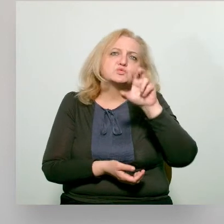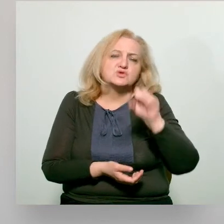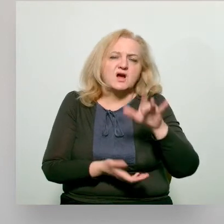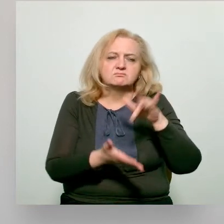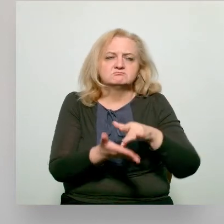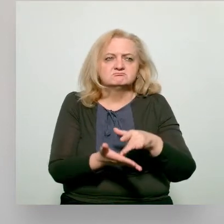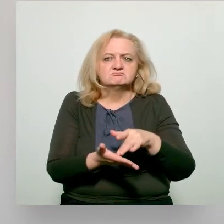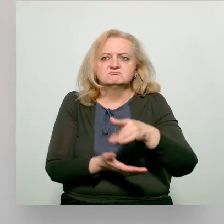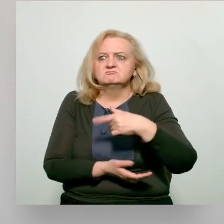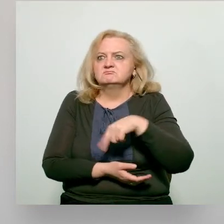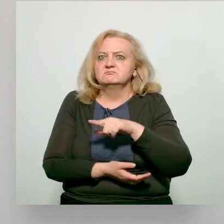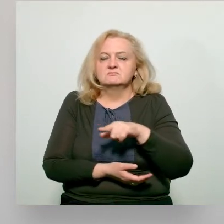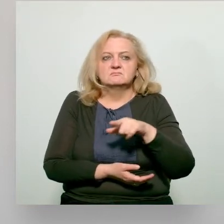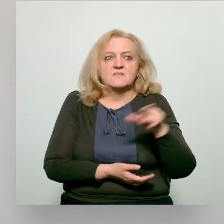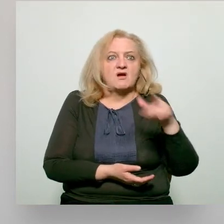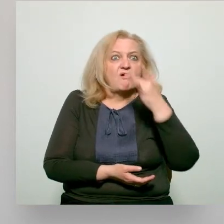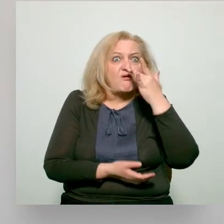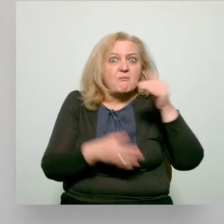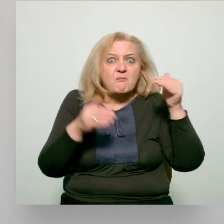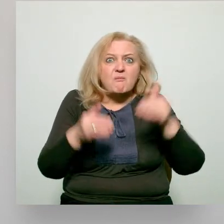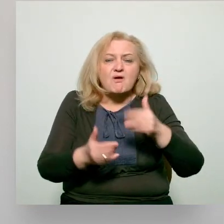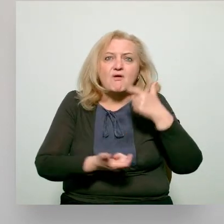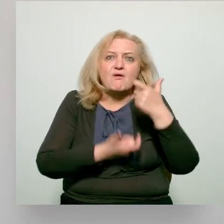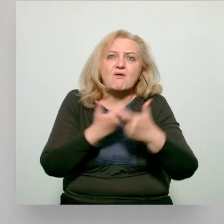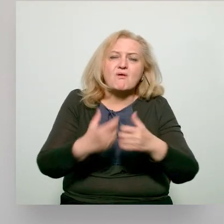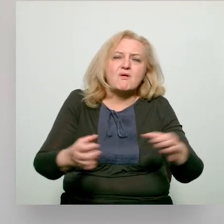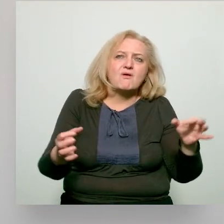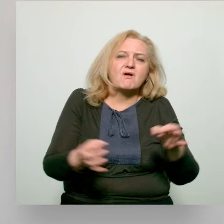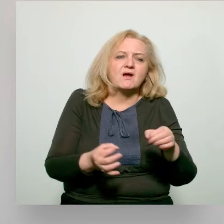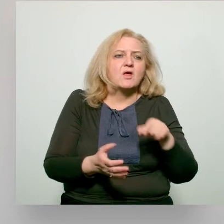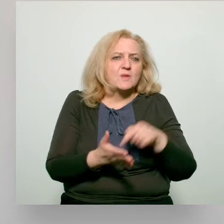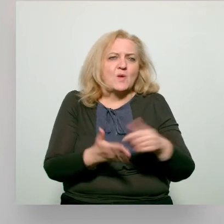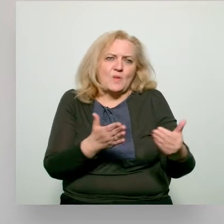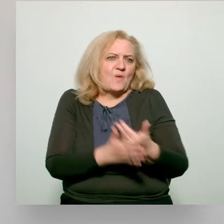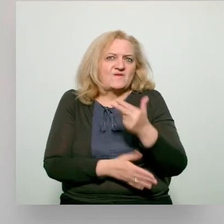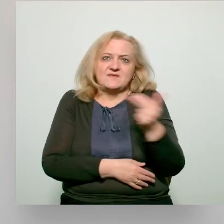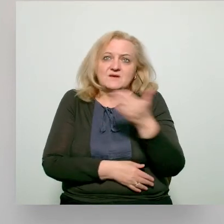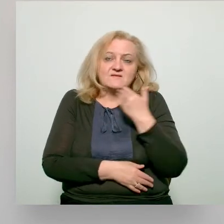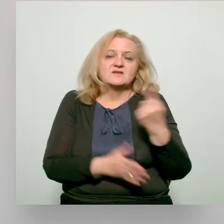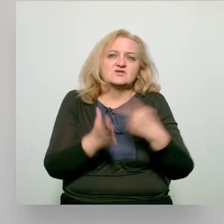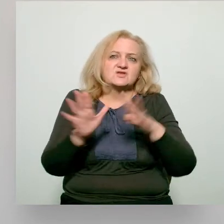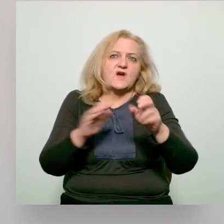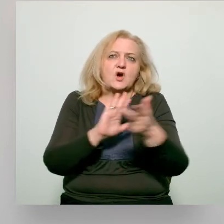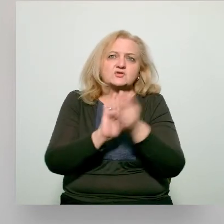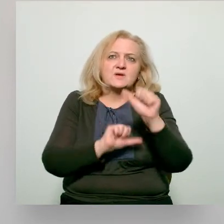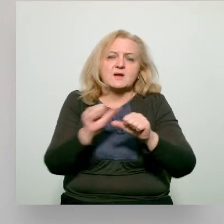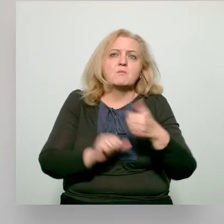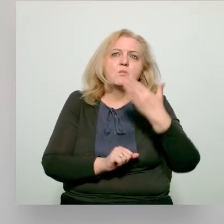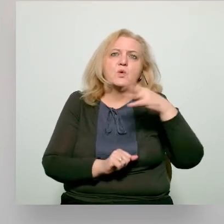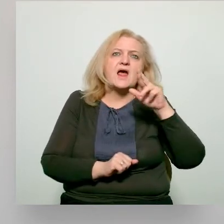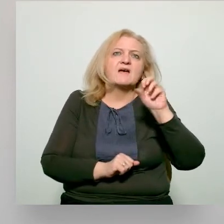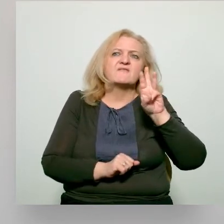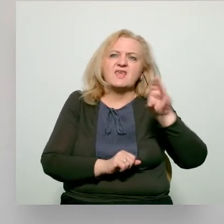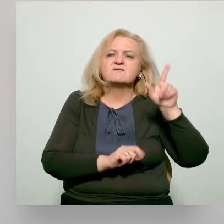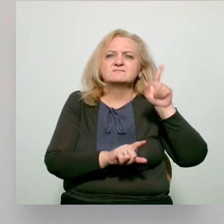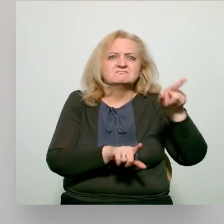sobie sprawy, że Rosjanie są zdolni do takiej brutalności. To nic nowego. W 1918 roku Murawiow robił, czynił